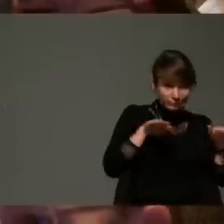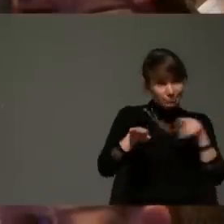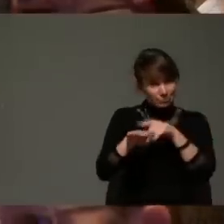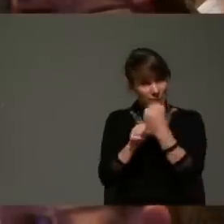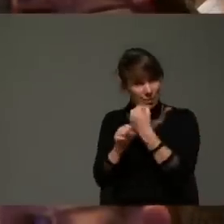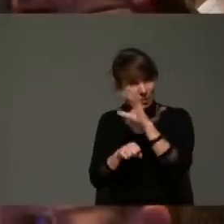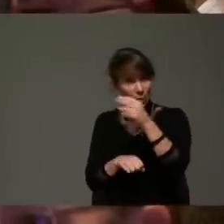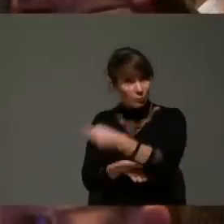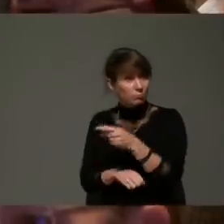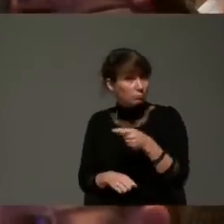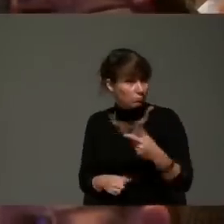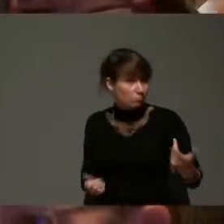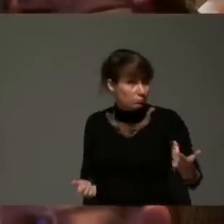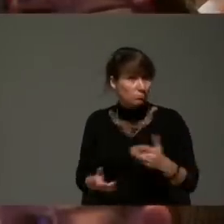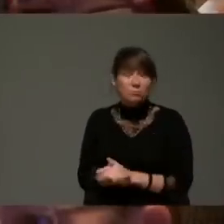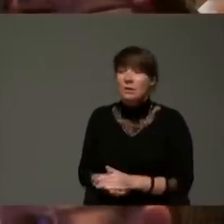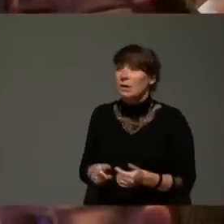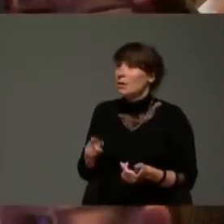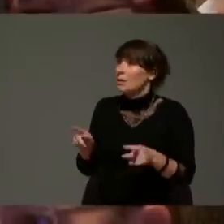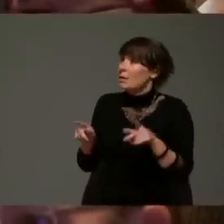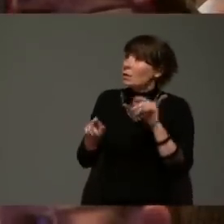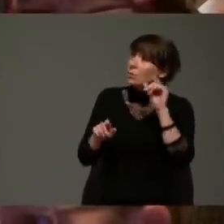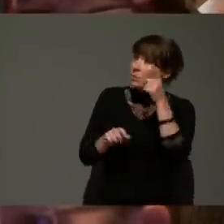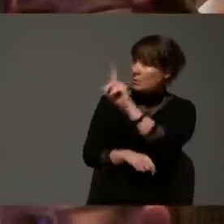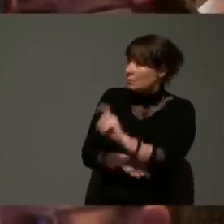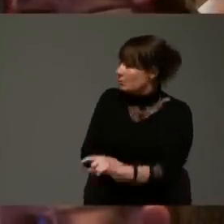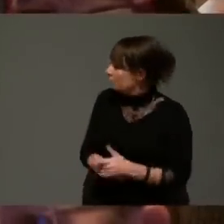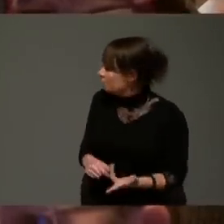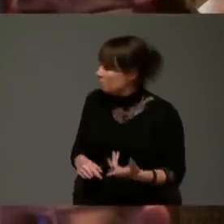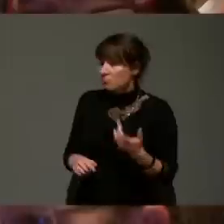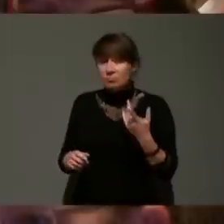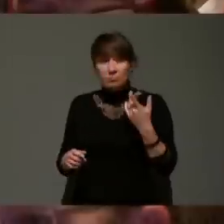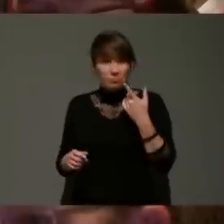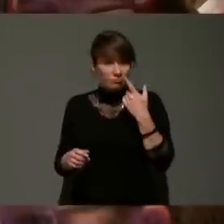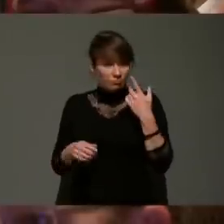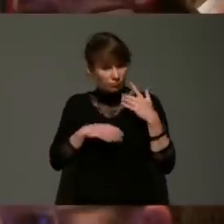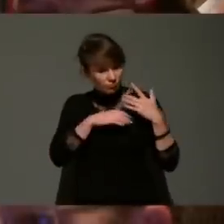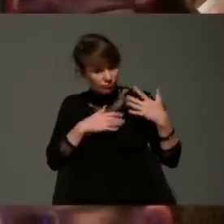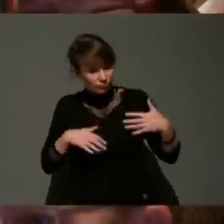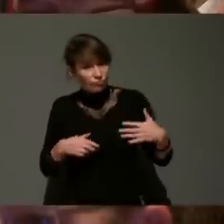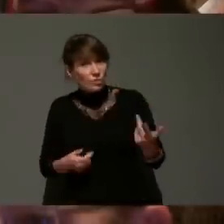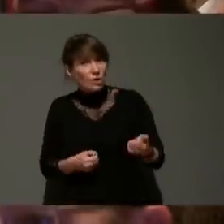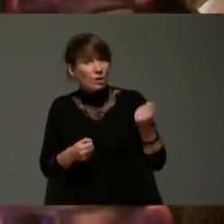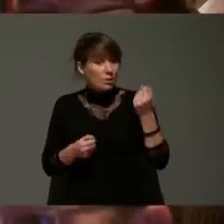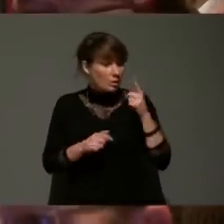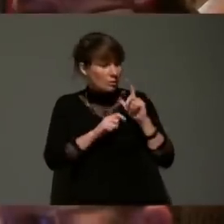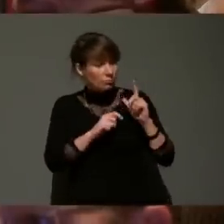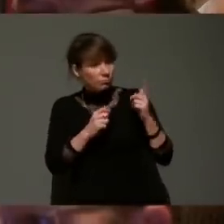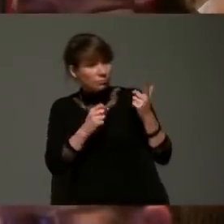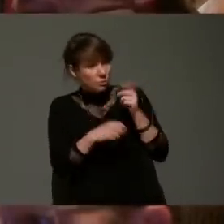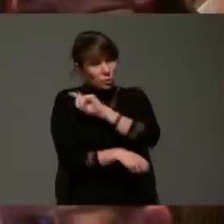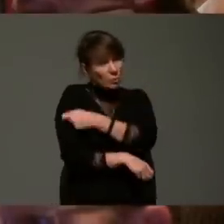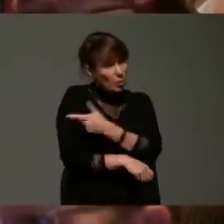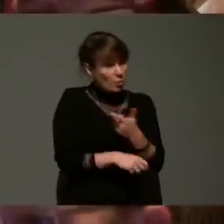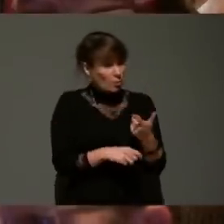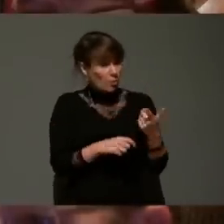et si elle avait déjà constaté des bienfaits ou des méfaits, des conséquences de son activité sur le